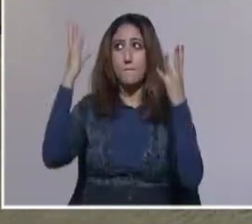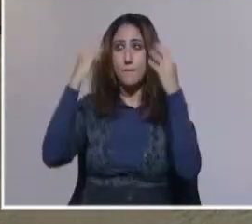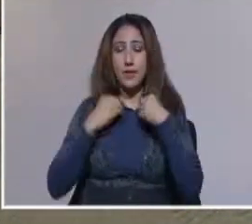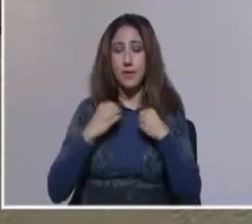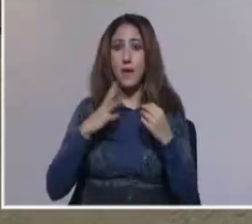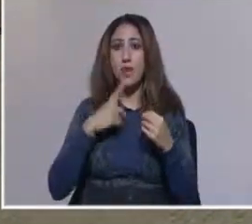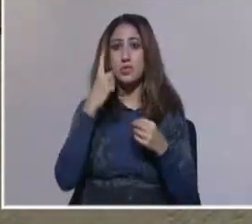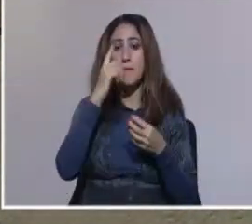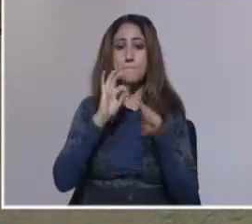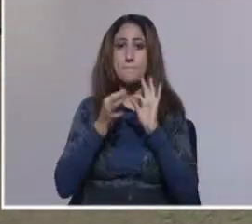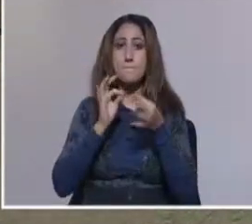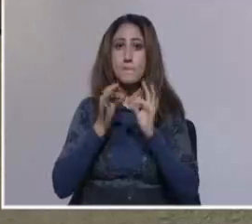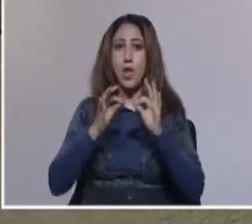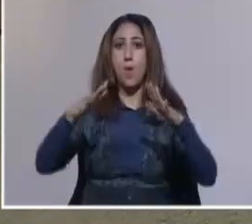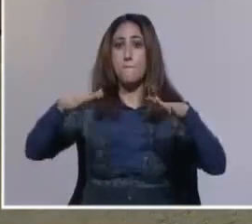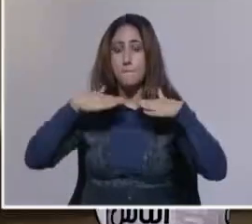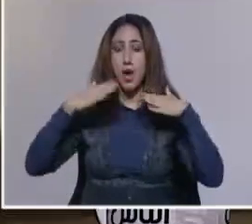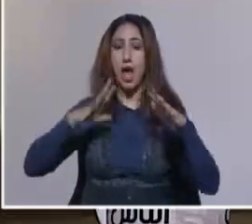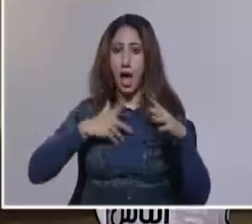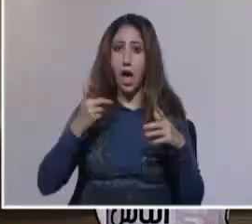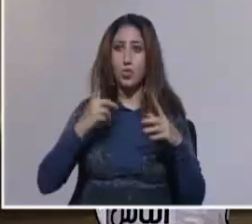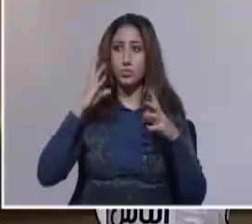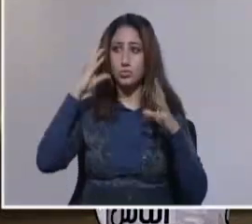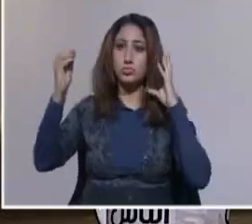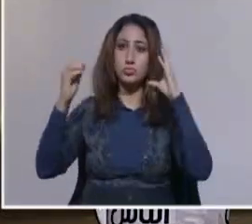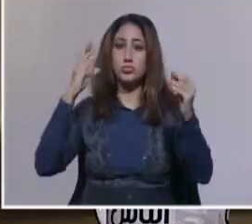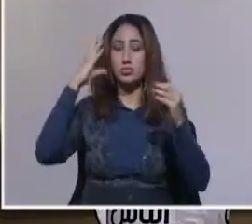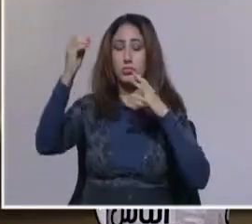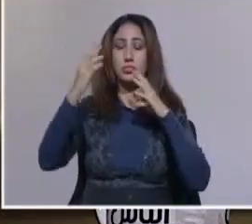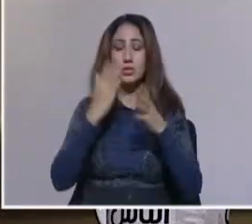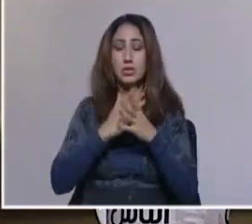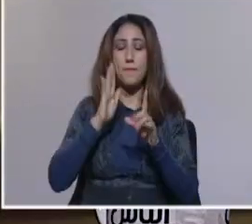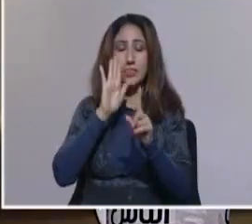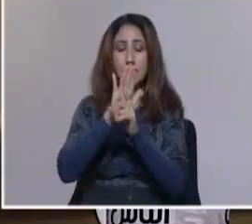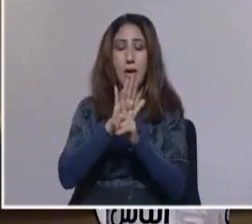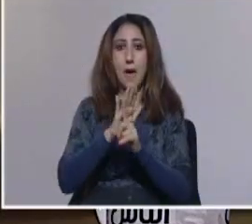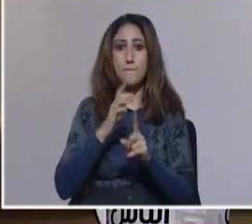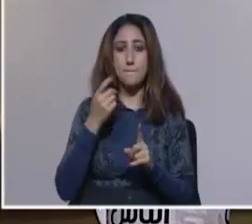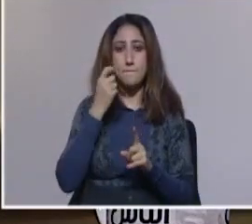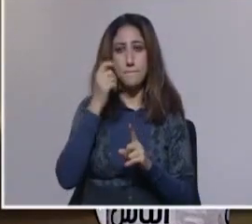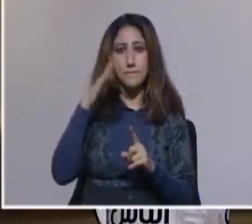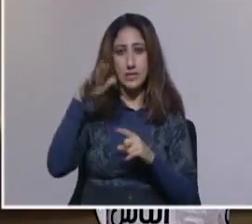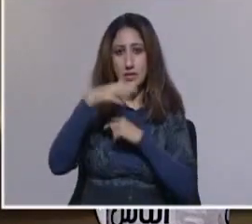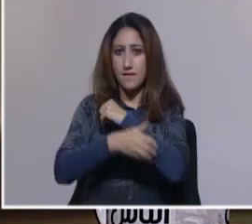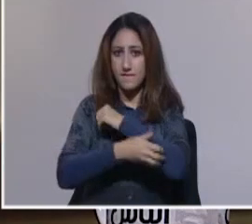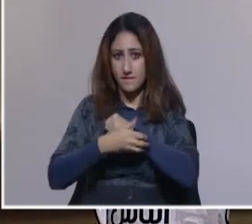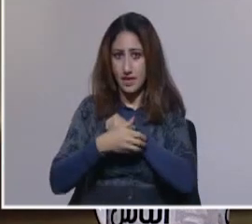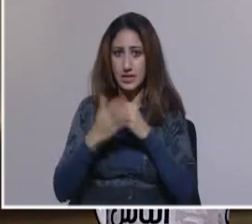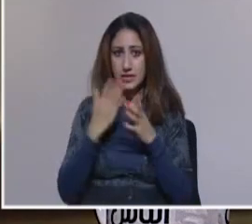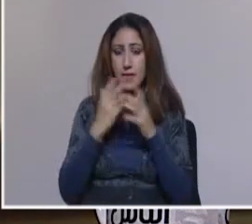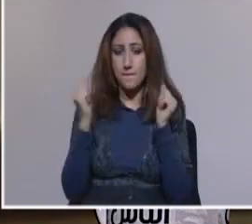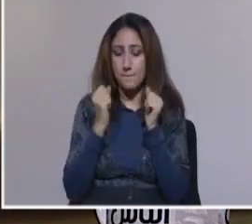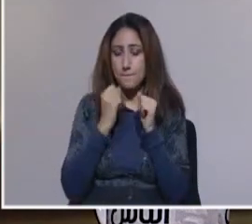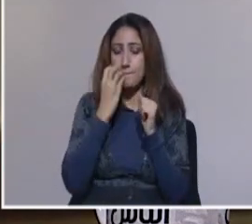نوصل للمليون بإذن الله. وإحنا مستمرين معاكم في دعم غير قادرين، وإن شاء الله مستمرين معاكم في حملة دفي